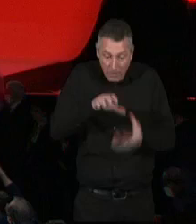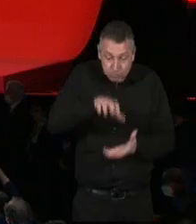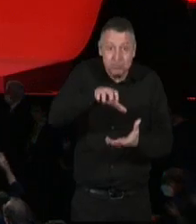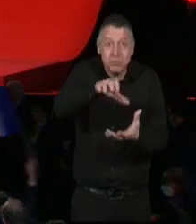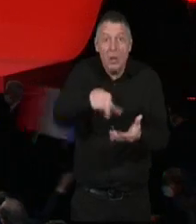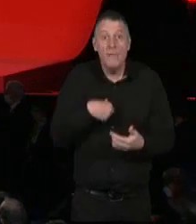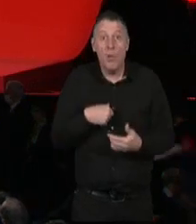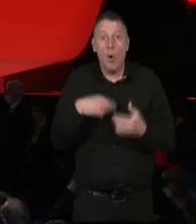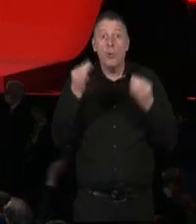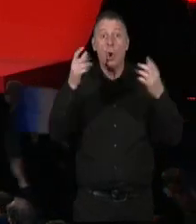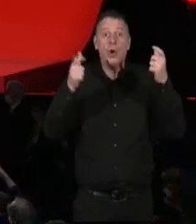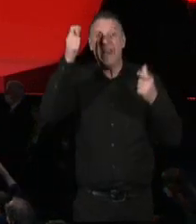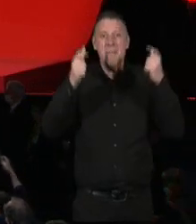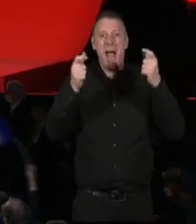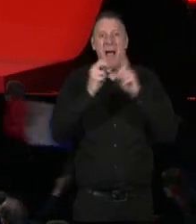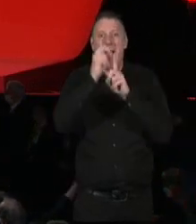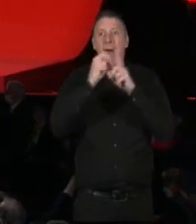cas.